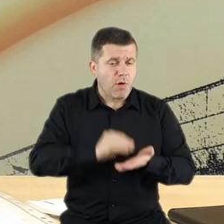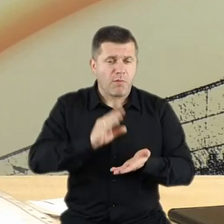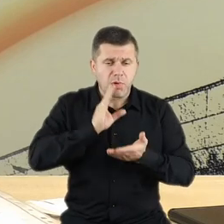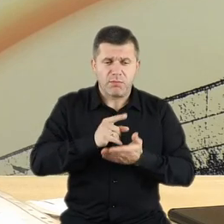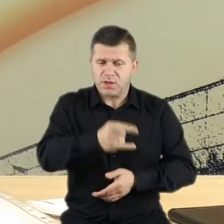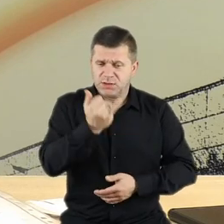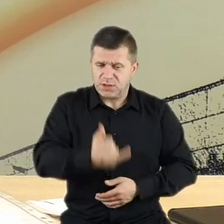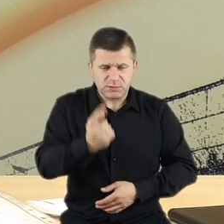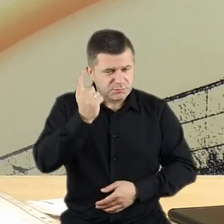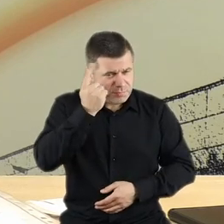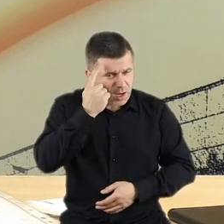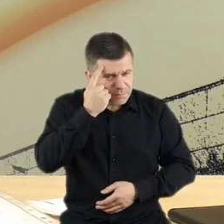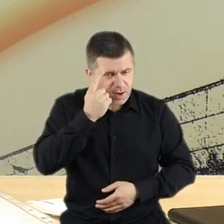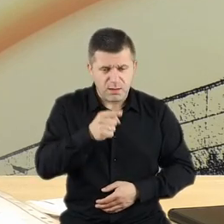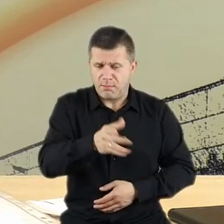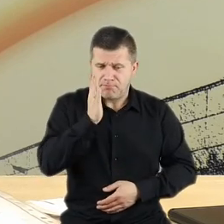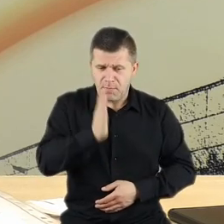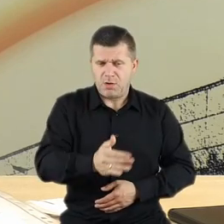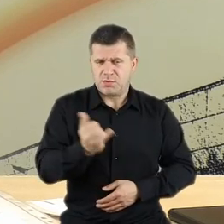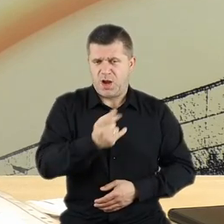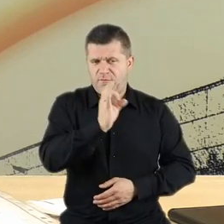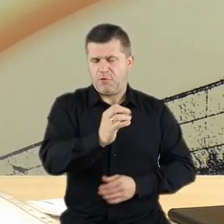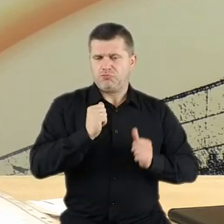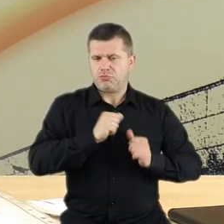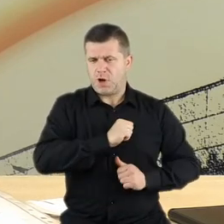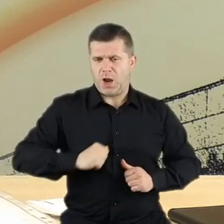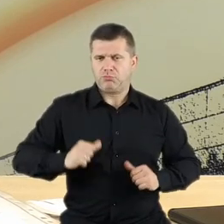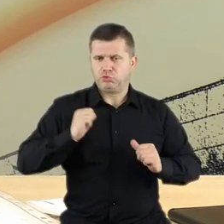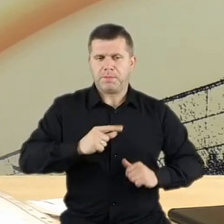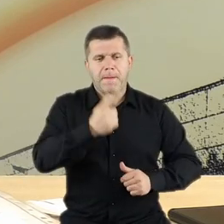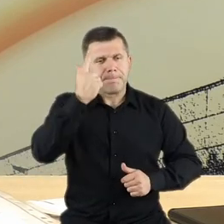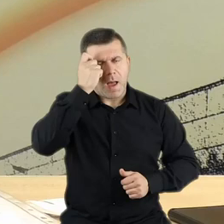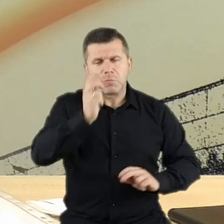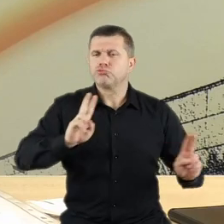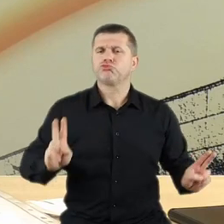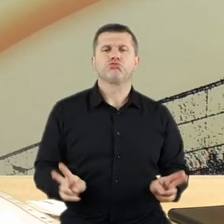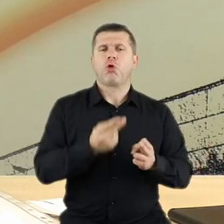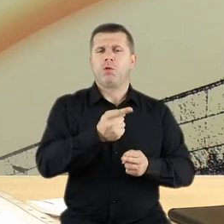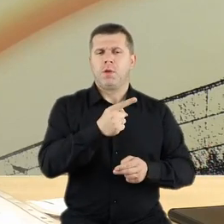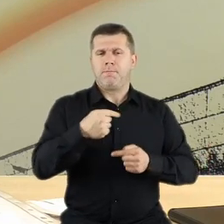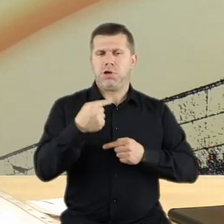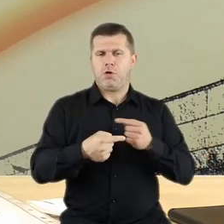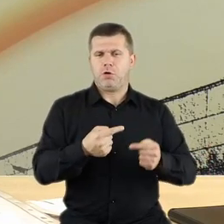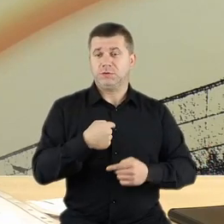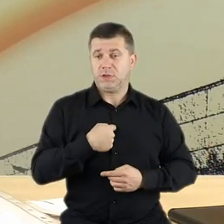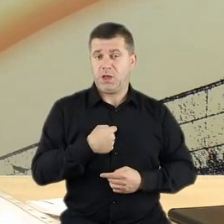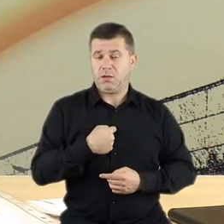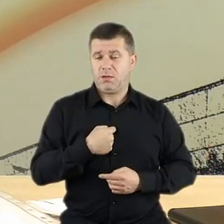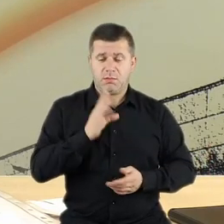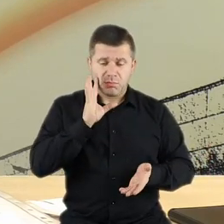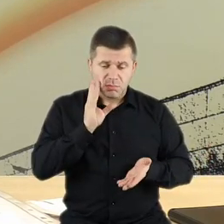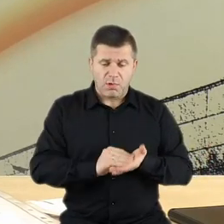Pamiętaj bądź sobą i pamiętaj skąd ci nogi wyrosły i ja to samo powtarzam moim dzieciom